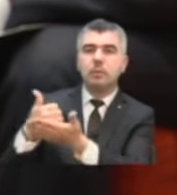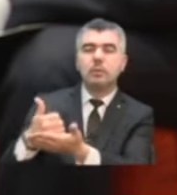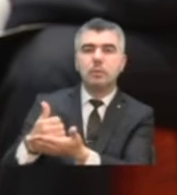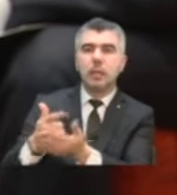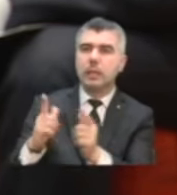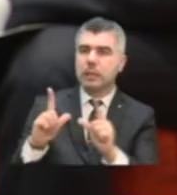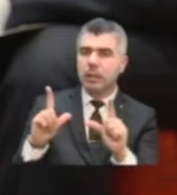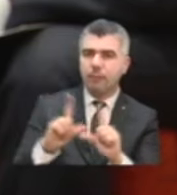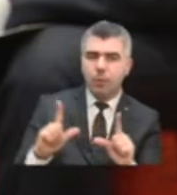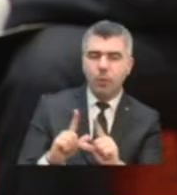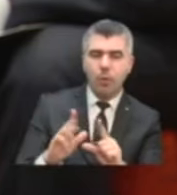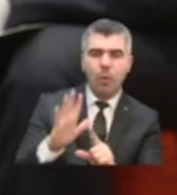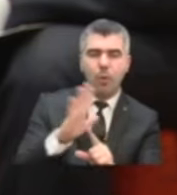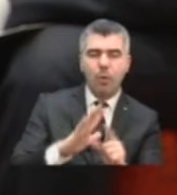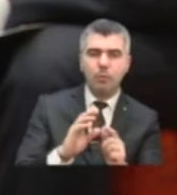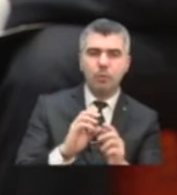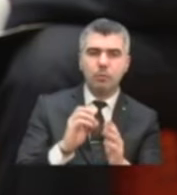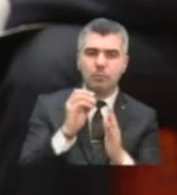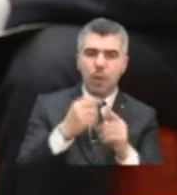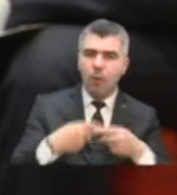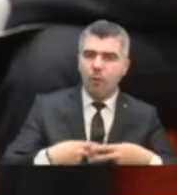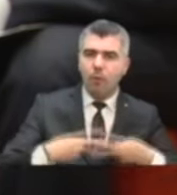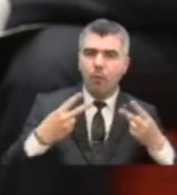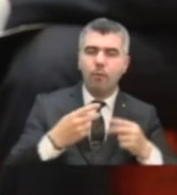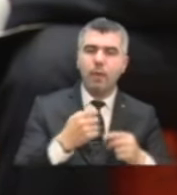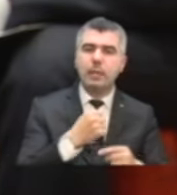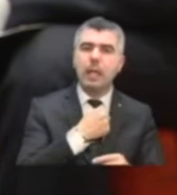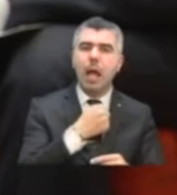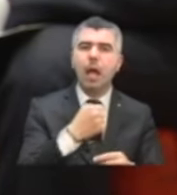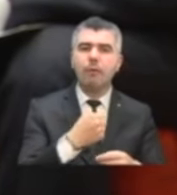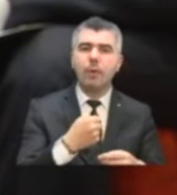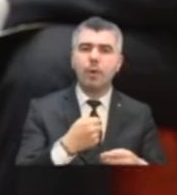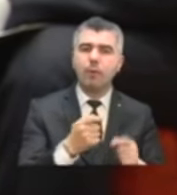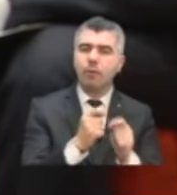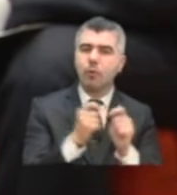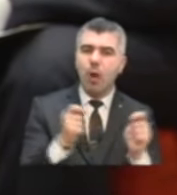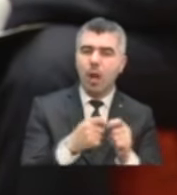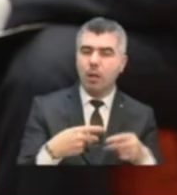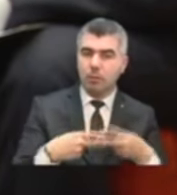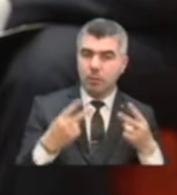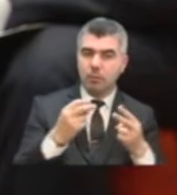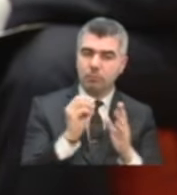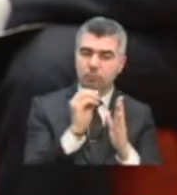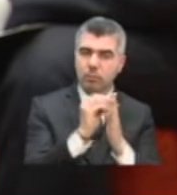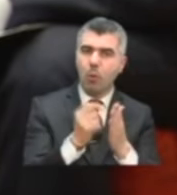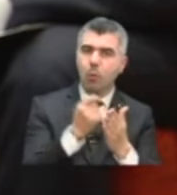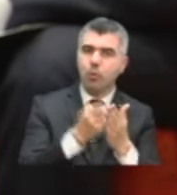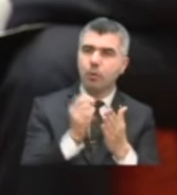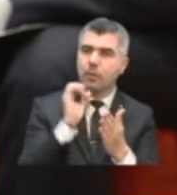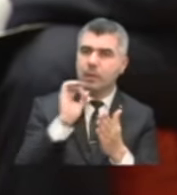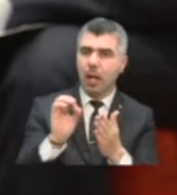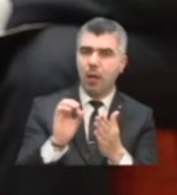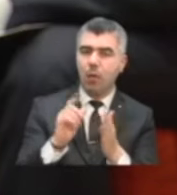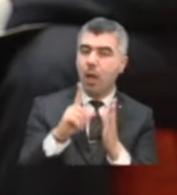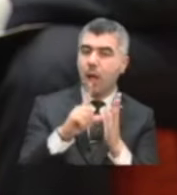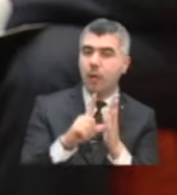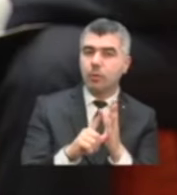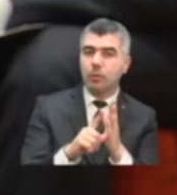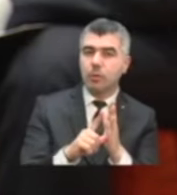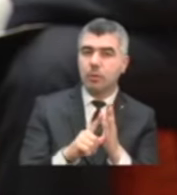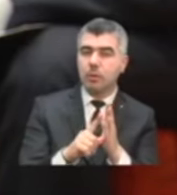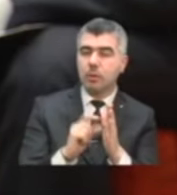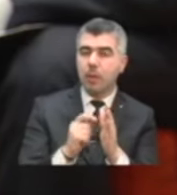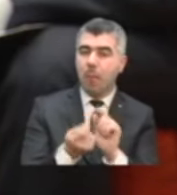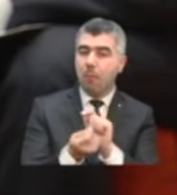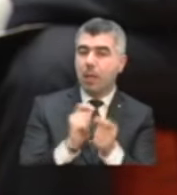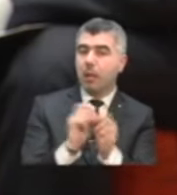البصرية، حماية المنشورات الصحفية، الحق التتبع اللي كاين بالحقوق المادية للفنانين التشكيليين